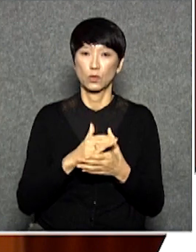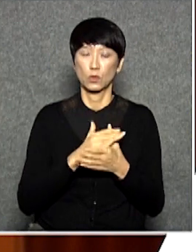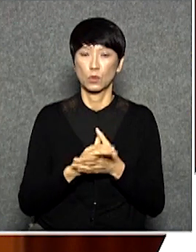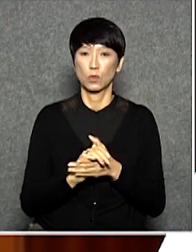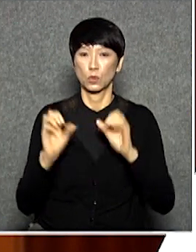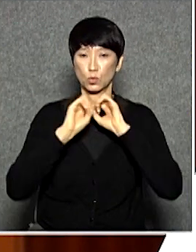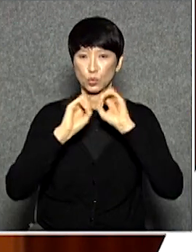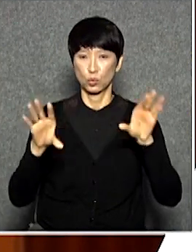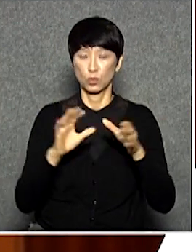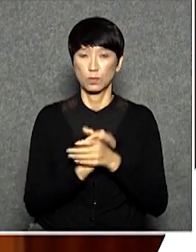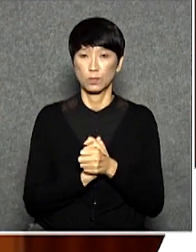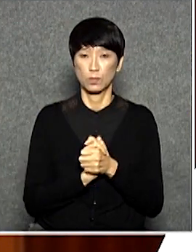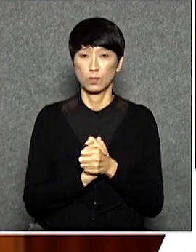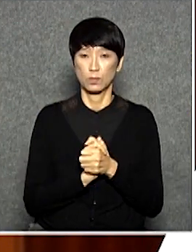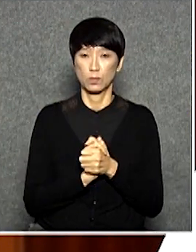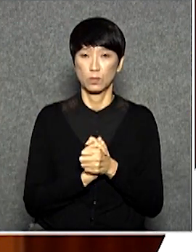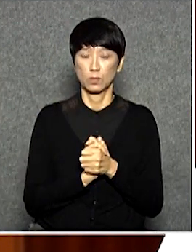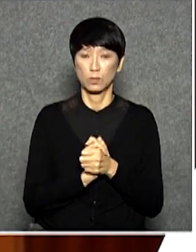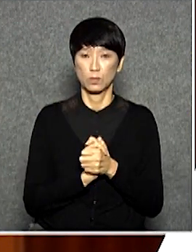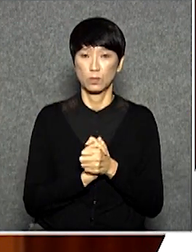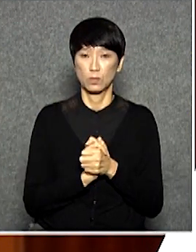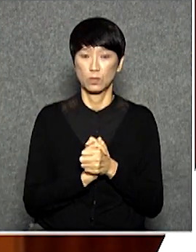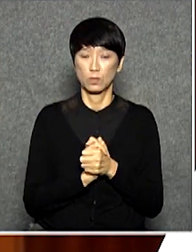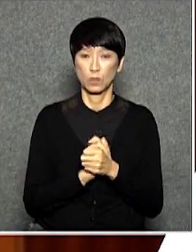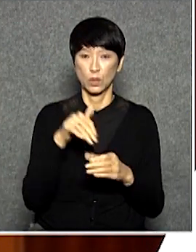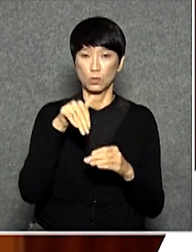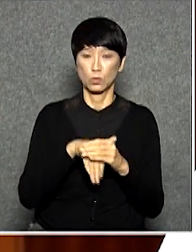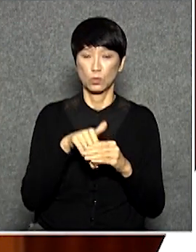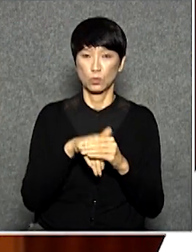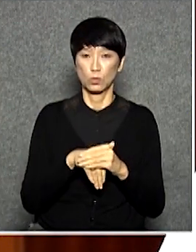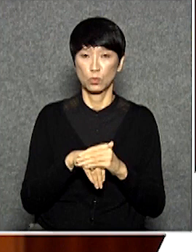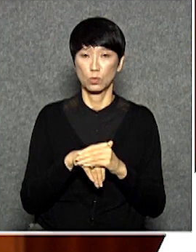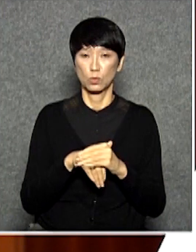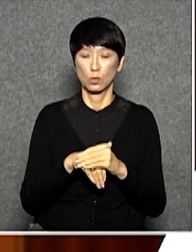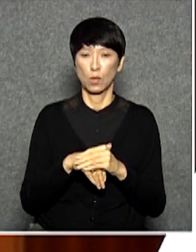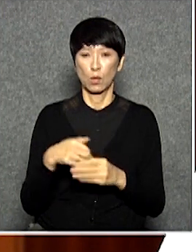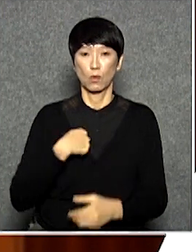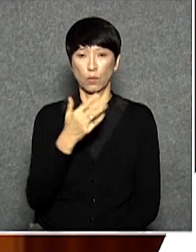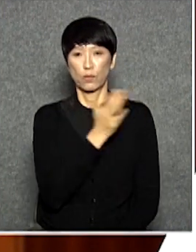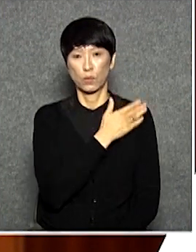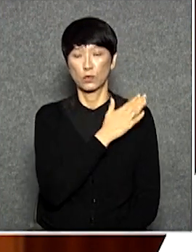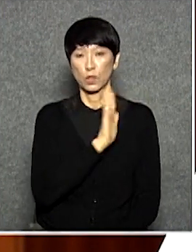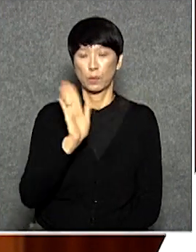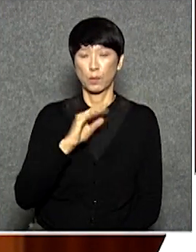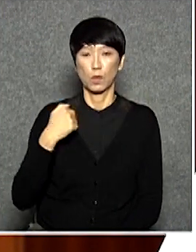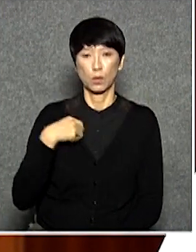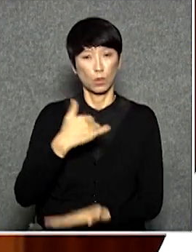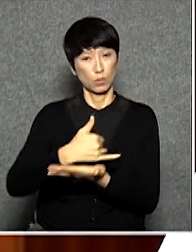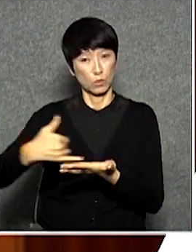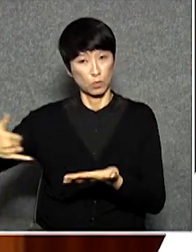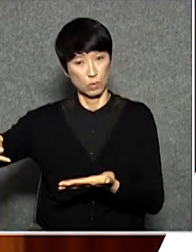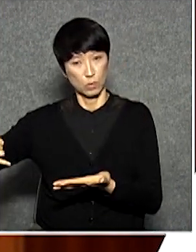宣布，就以下那個的選舉的過程呢，我就不會負責，我就會離職，